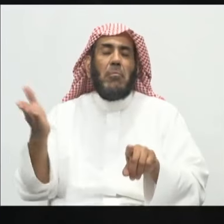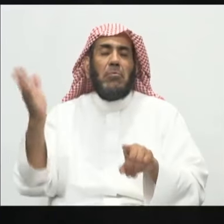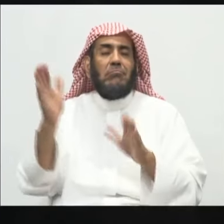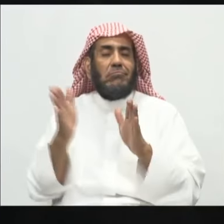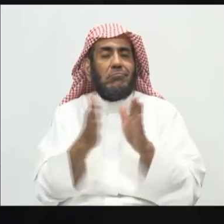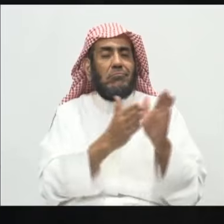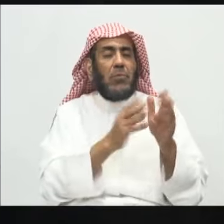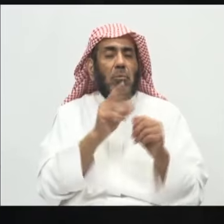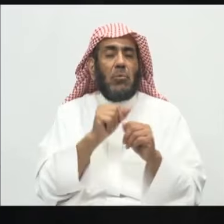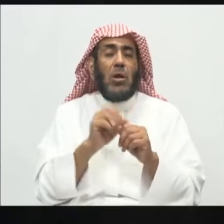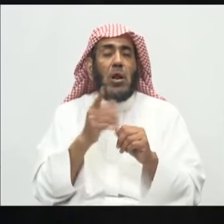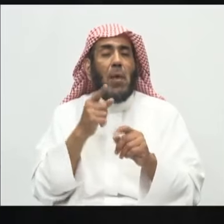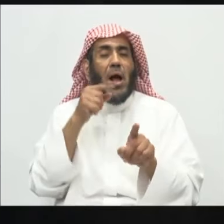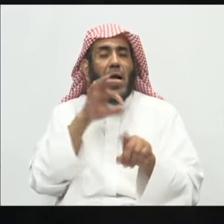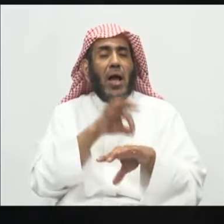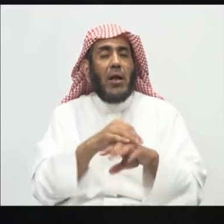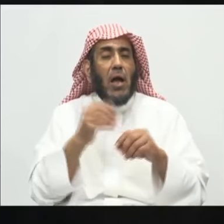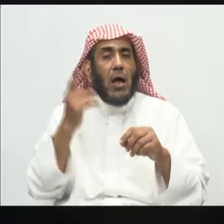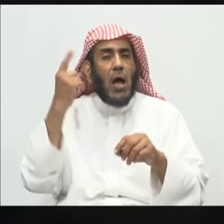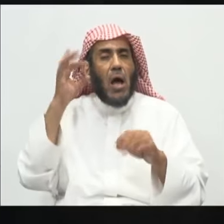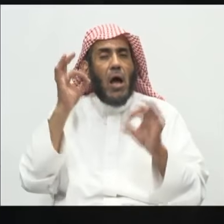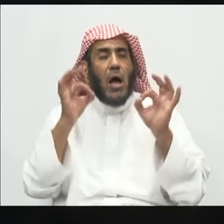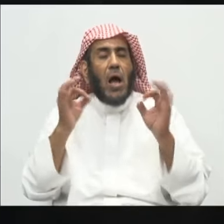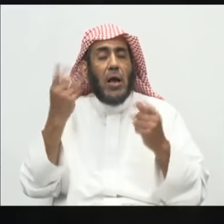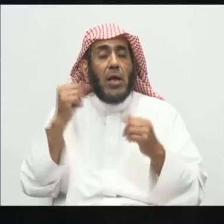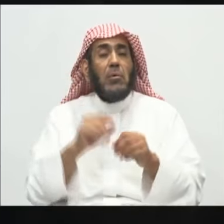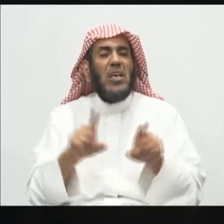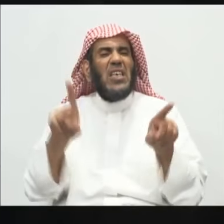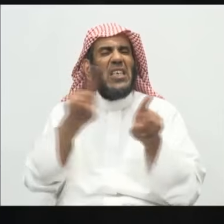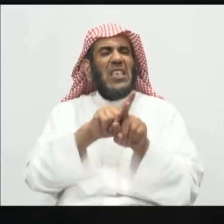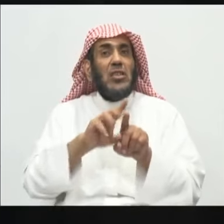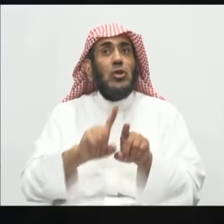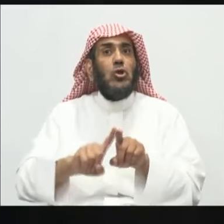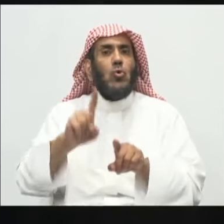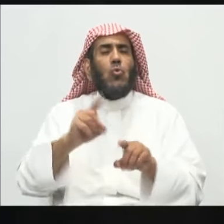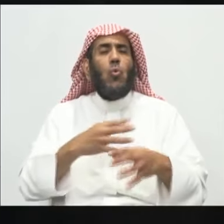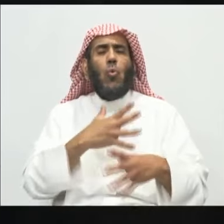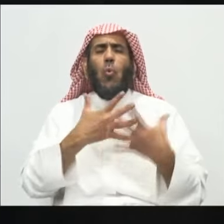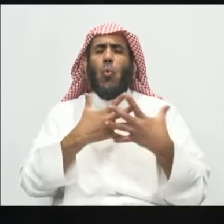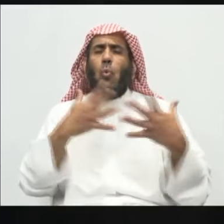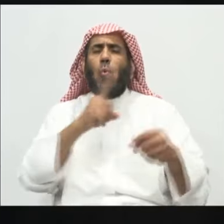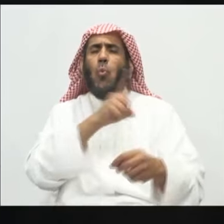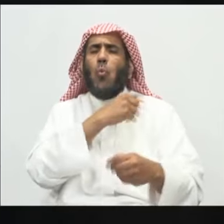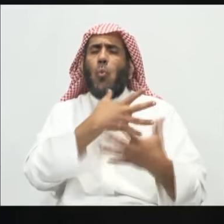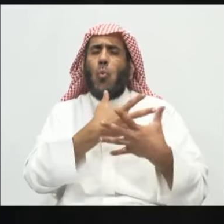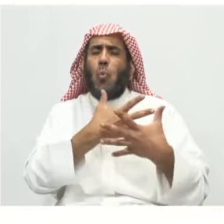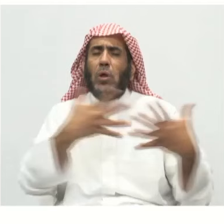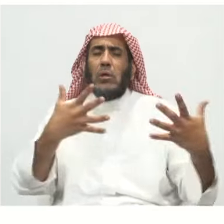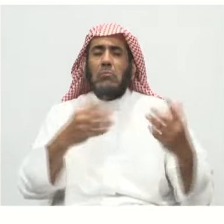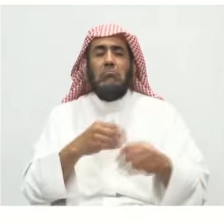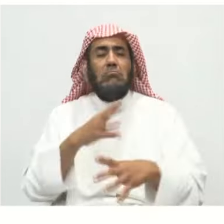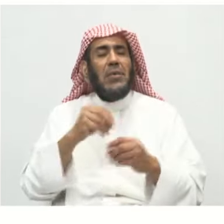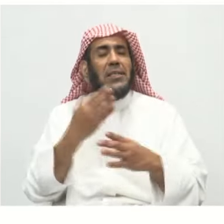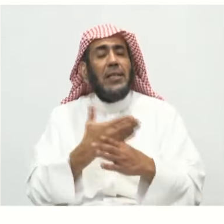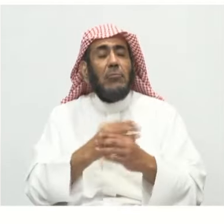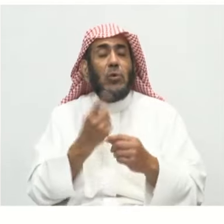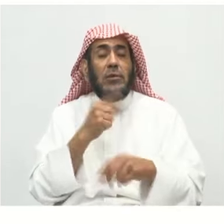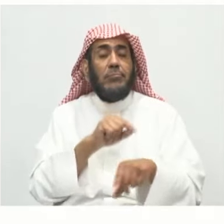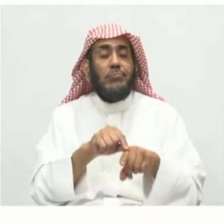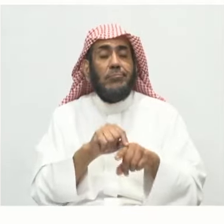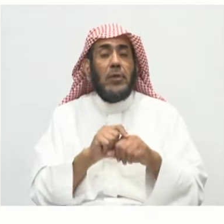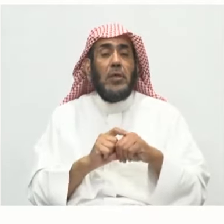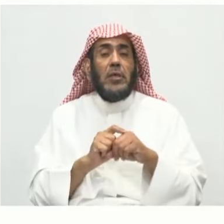او لم يكن نبيا وانما كان حكيما الشرك ظلم عظيم ما التعليل المناسب جميل